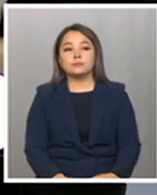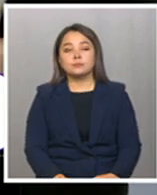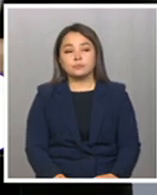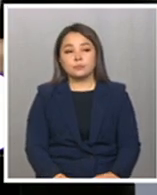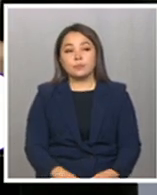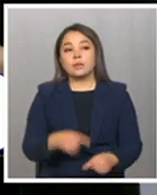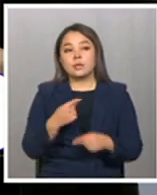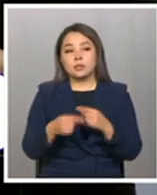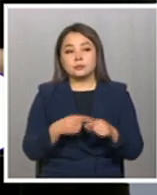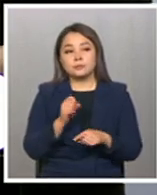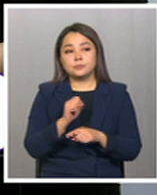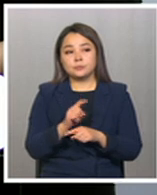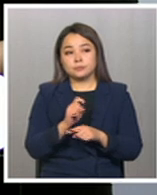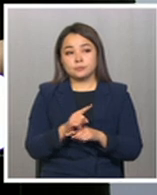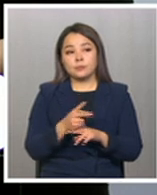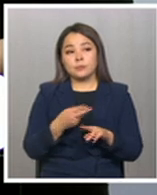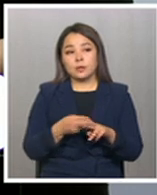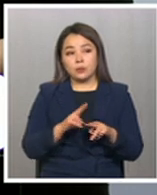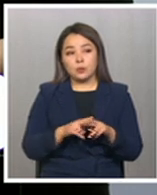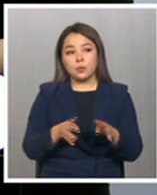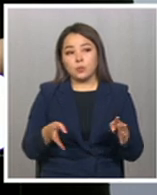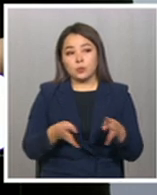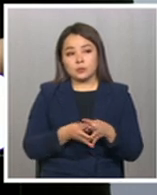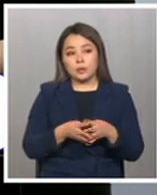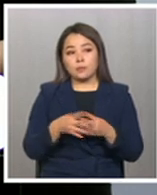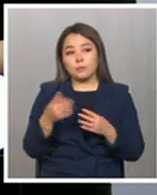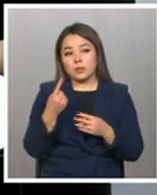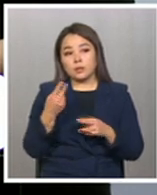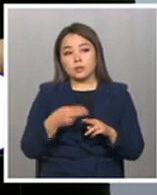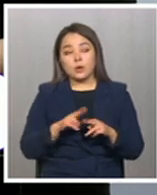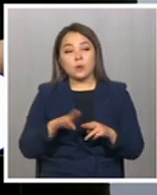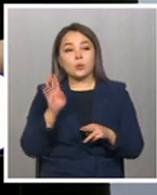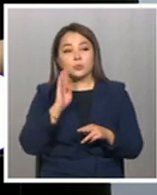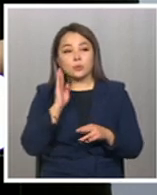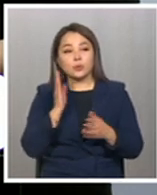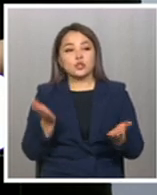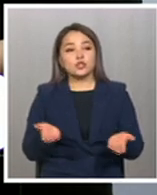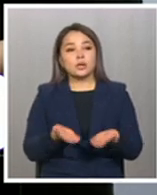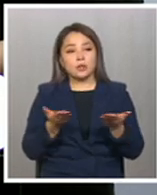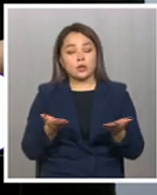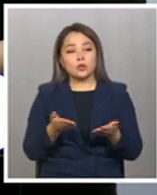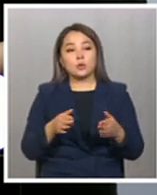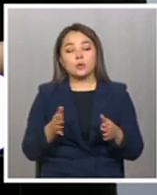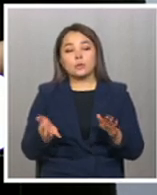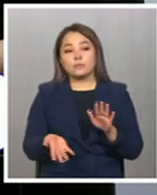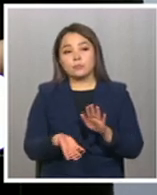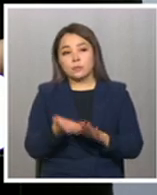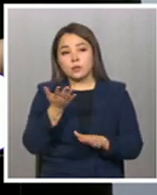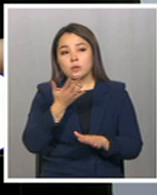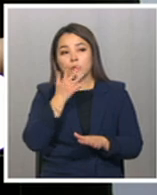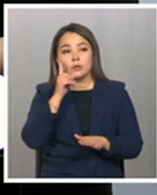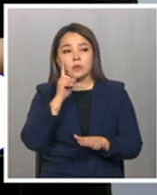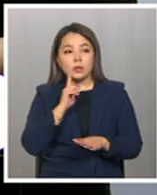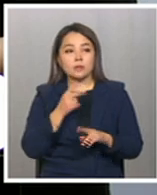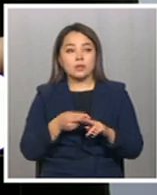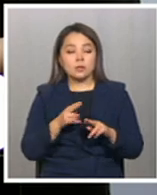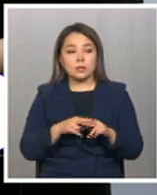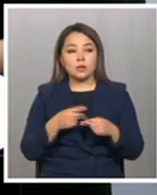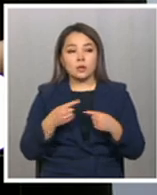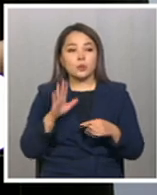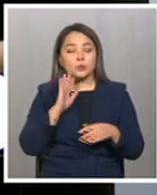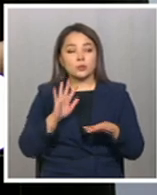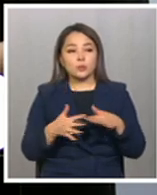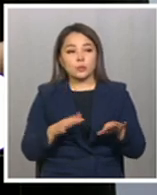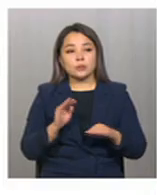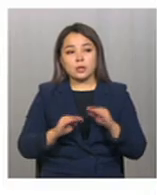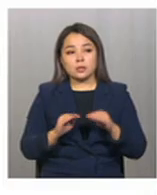Келесі тапсырма. Мына қосылыстардың бірі судан жеңіл, ұшқыш, хош иісті сұйық